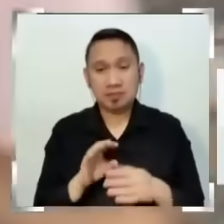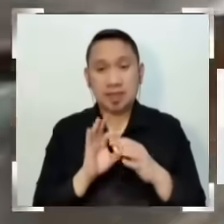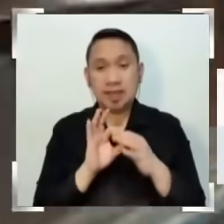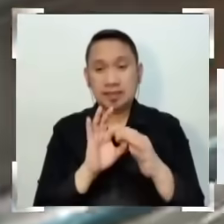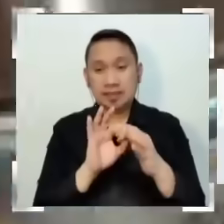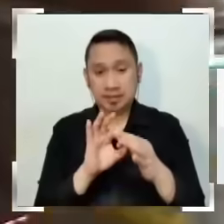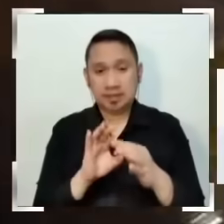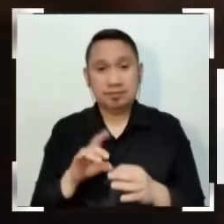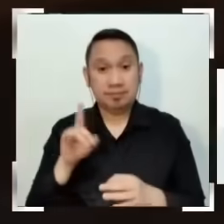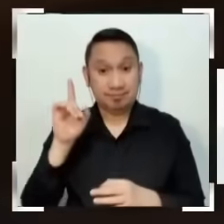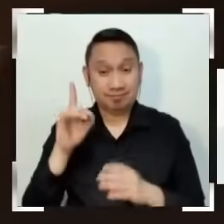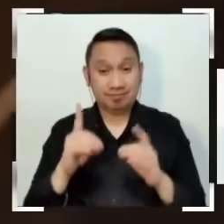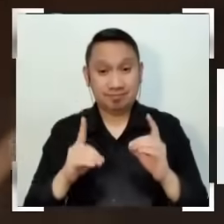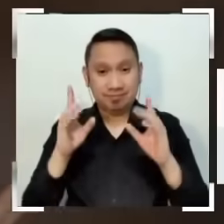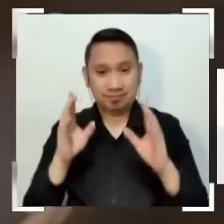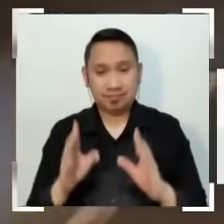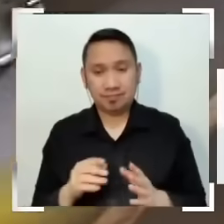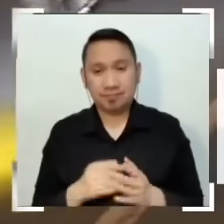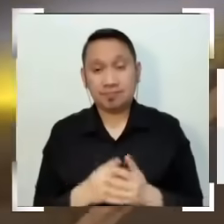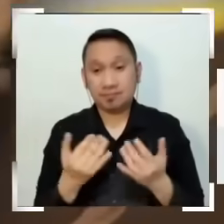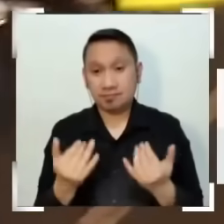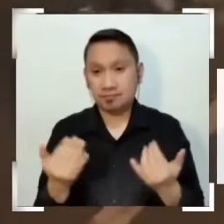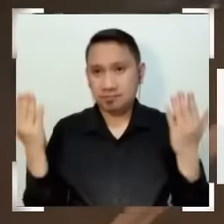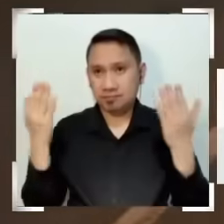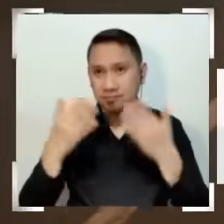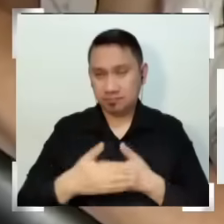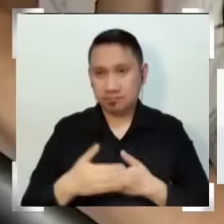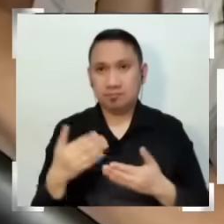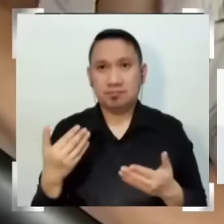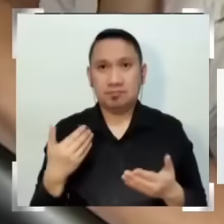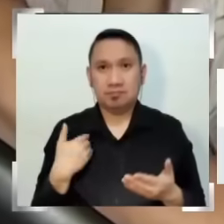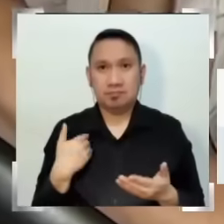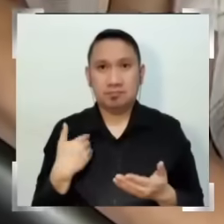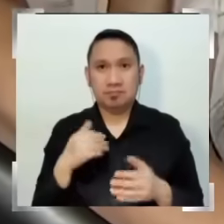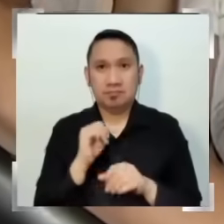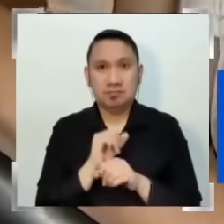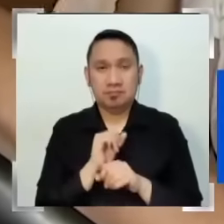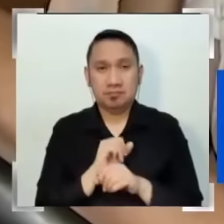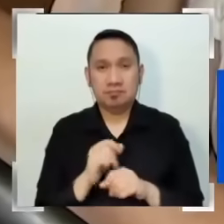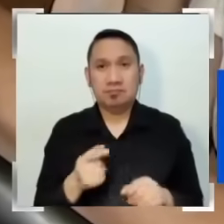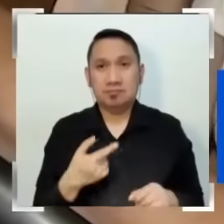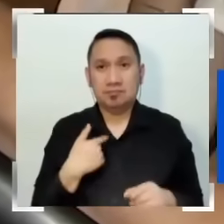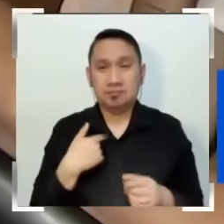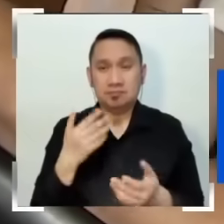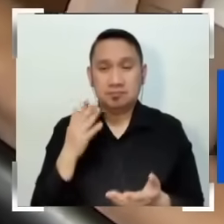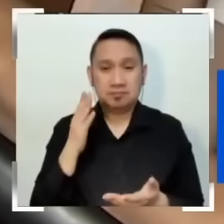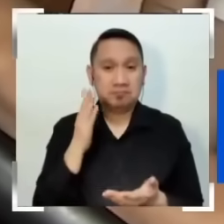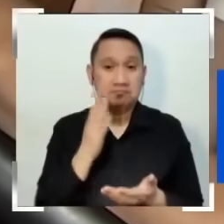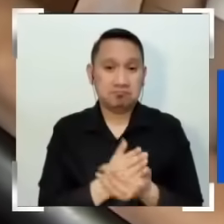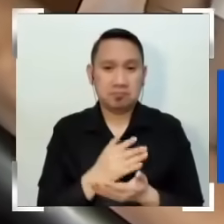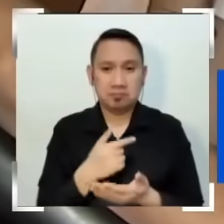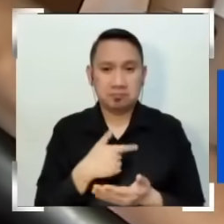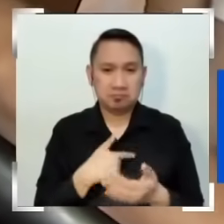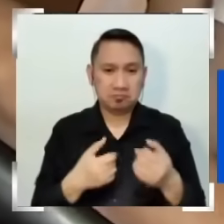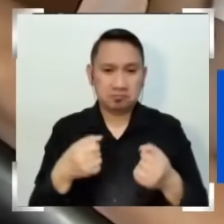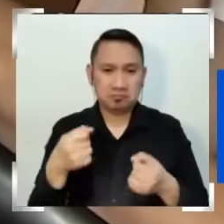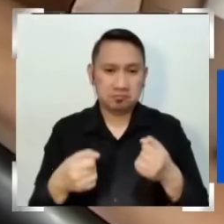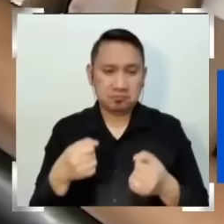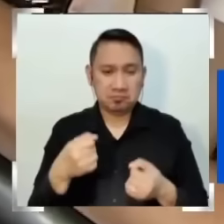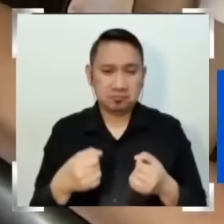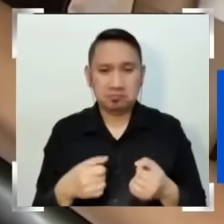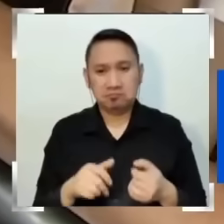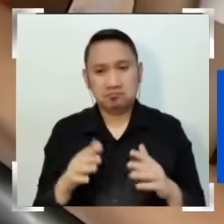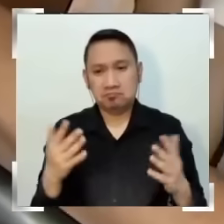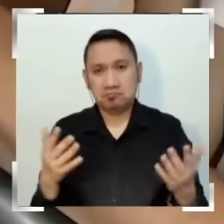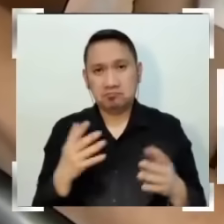strike. Bumiyahe na lang siya ngayong gabi para makabawi kahit papaano. Tigil pasada. Kaya hindi rin ako bumiyahe. Kahit